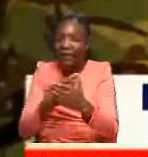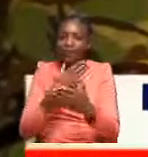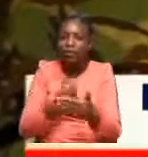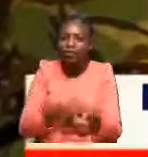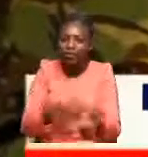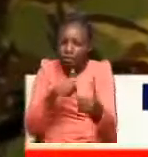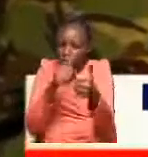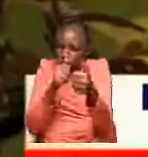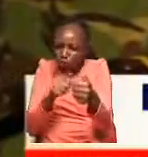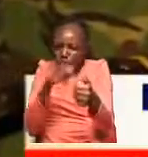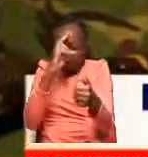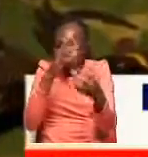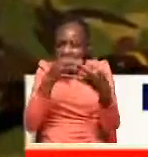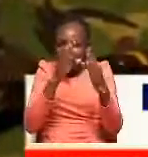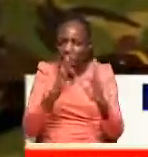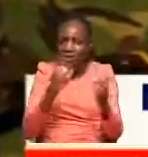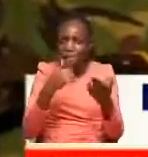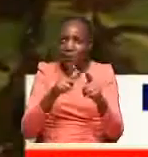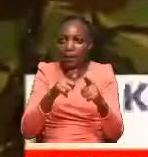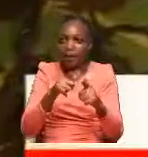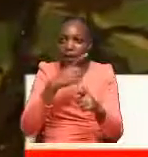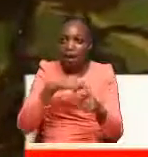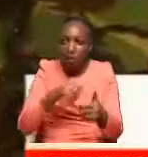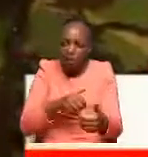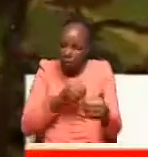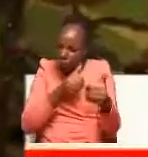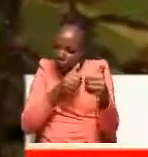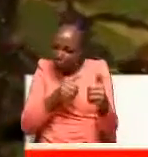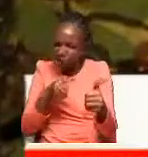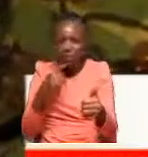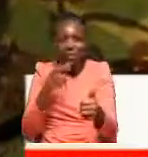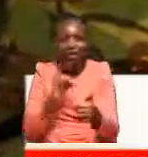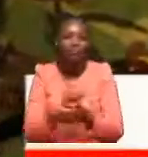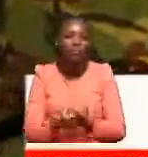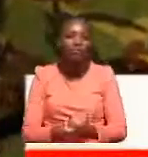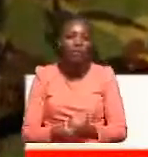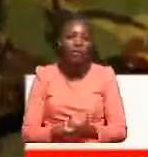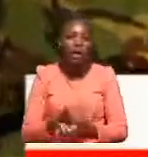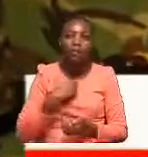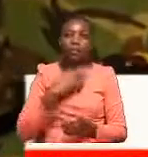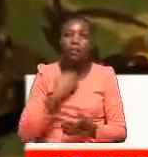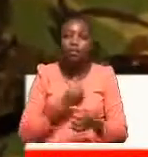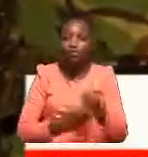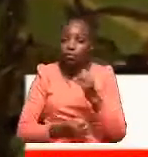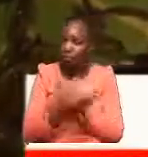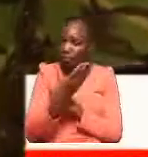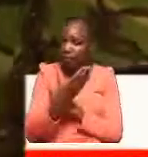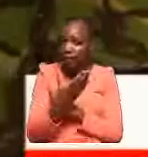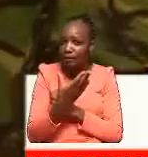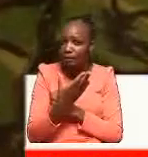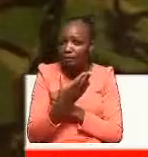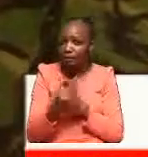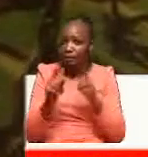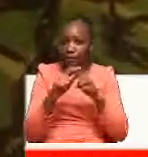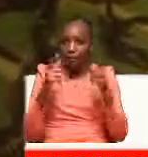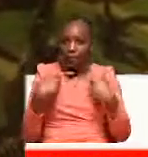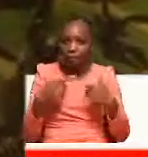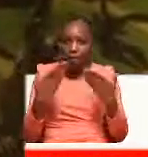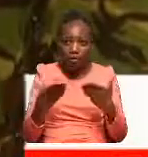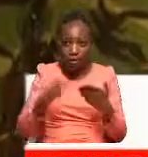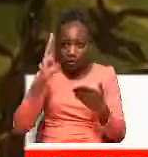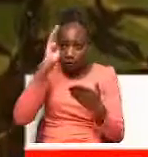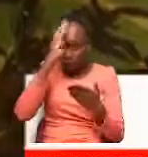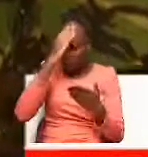risasi, lakini tukamwangusha. Ile kitu ningependa kuelezea wakazi wa Bungoma ni